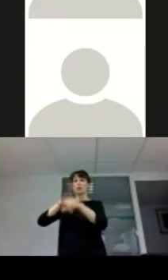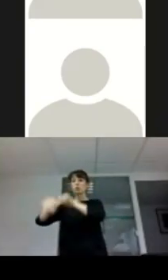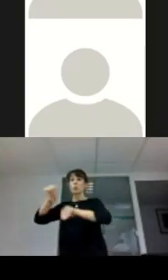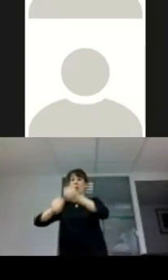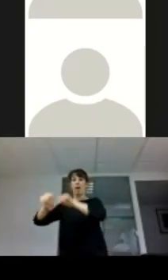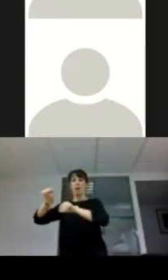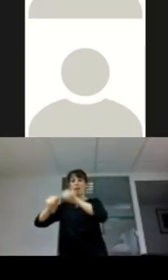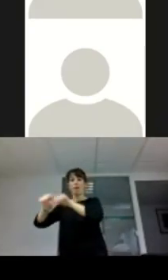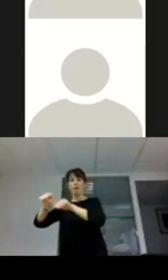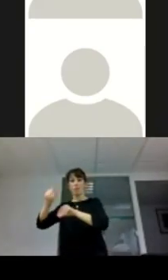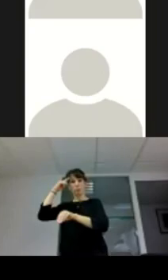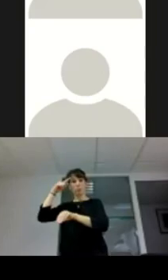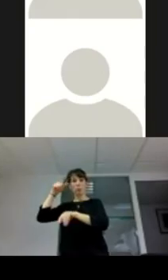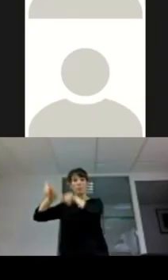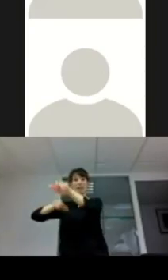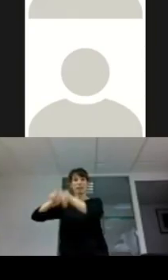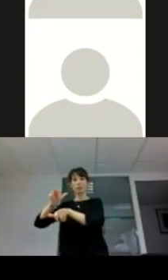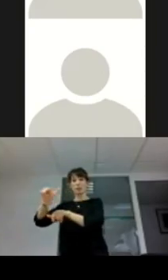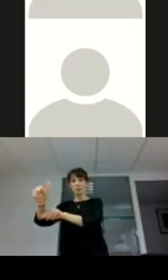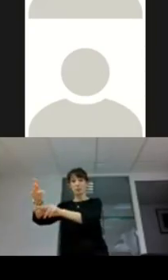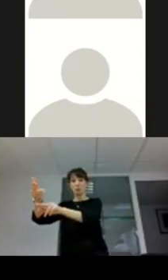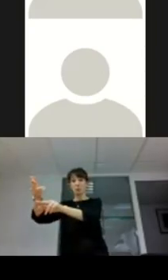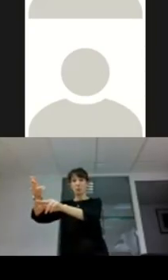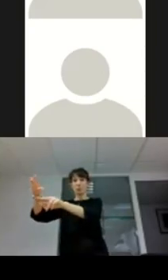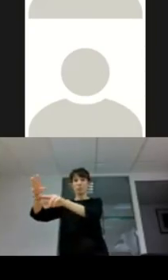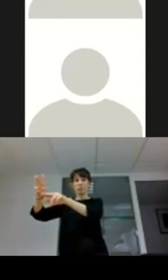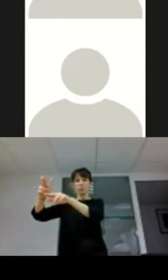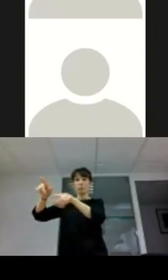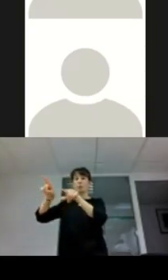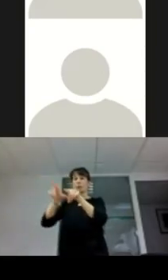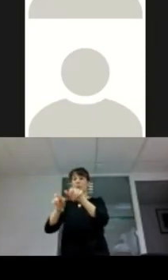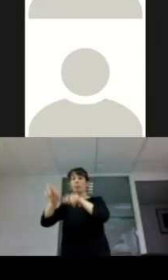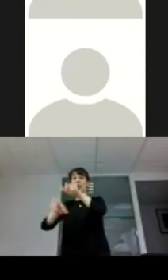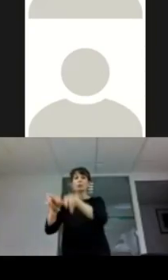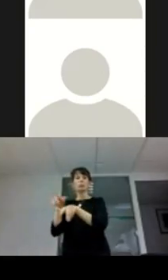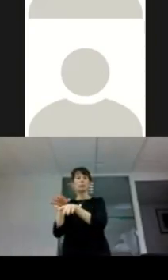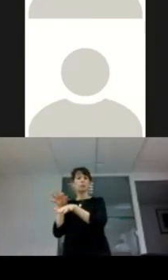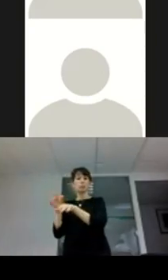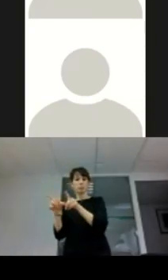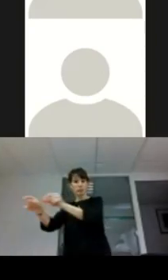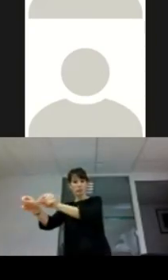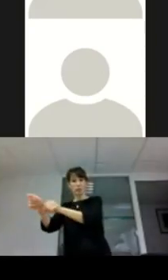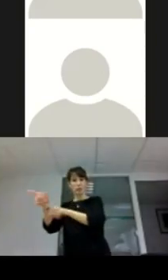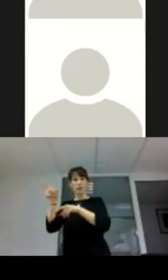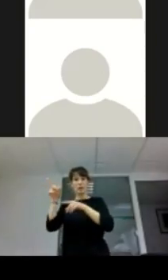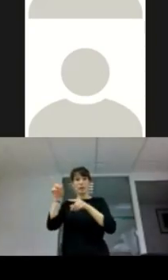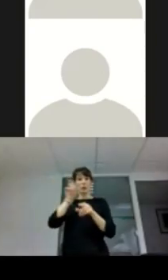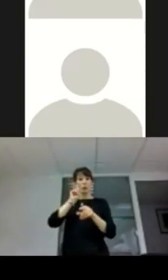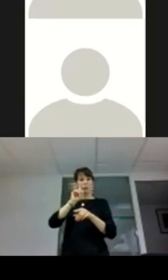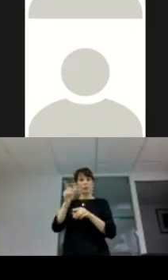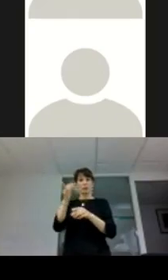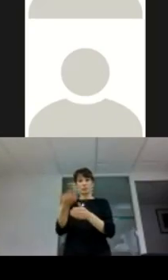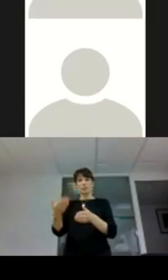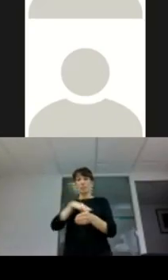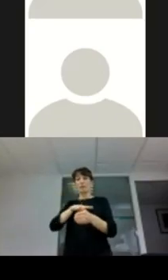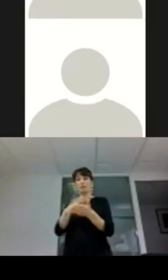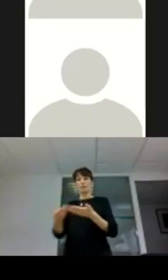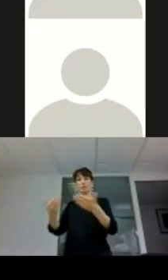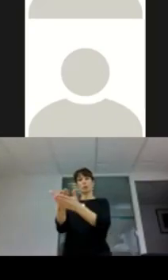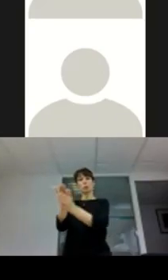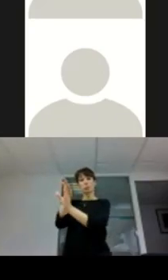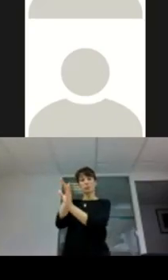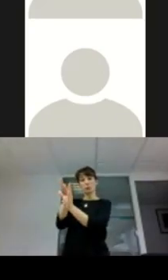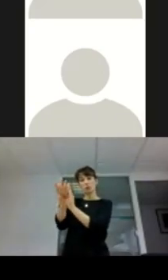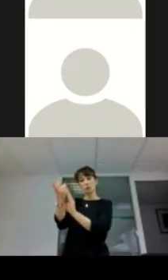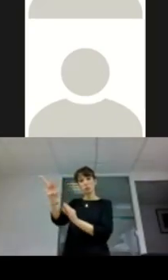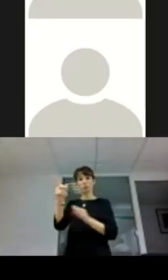soins palliatifs. Ils étaient tout d'abord accrochés aux soins palliatifs et centrés sur la gestion de la douleur et